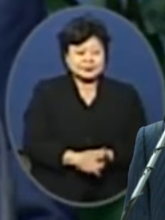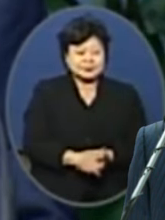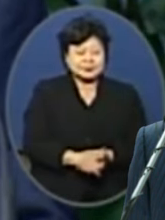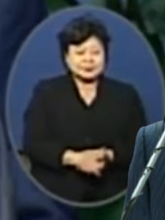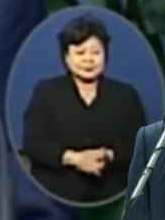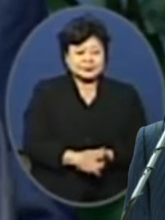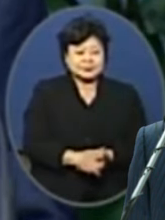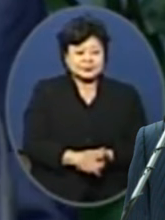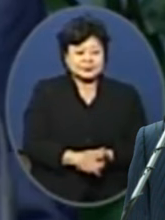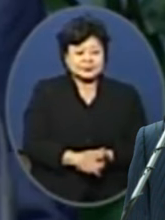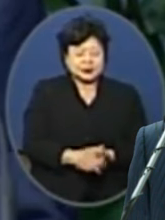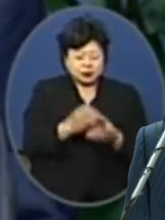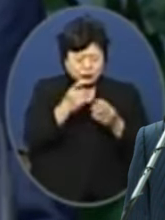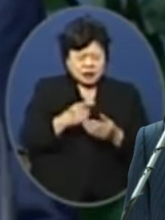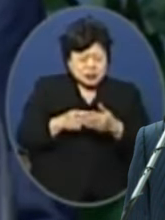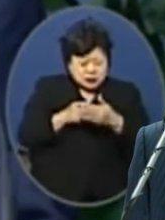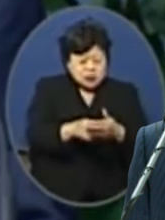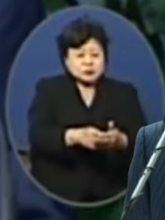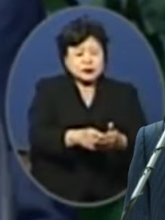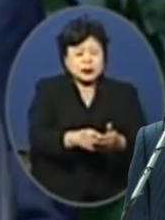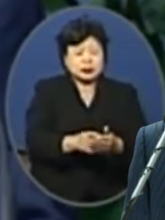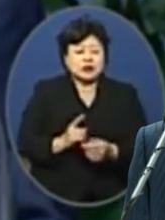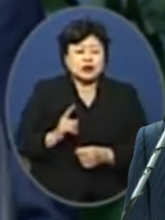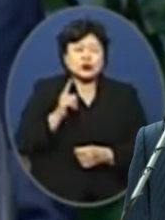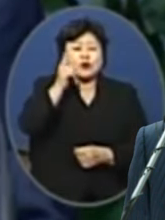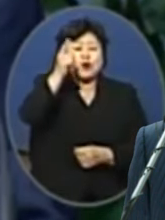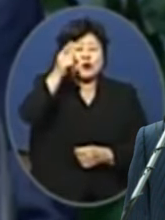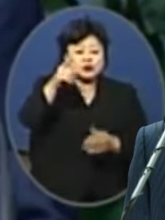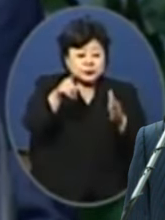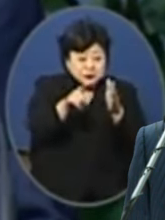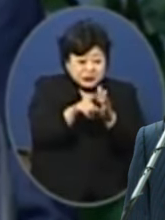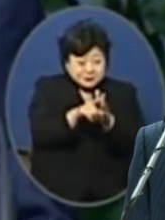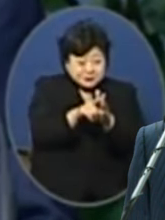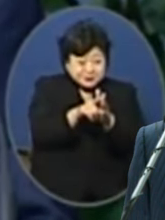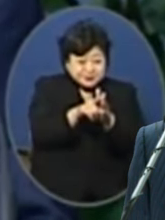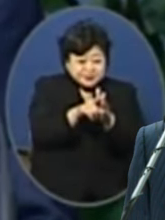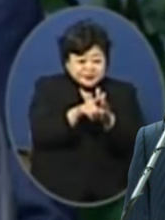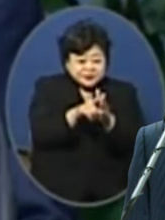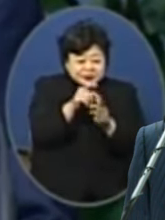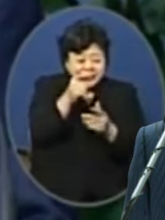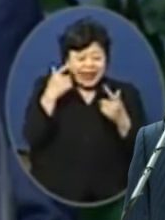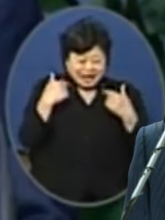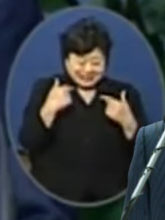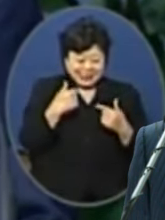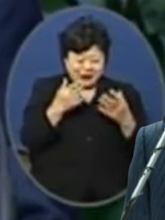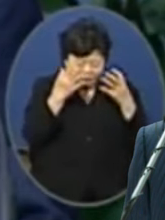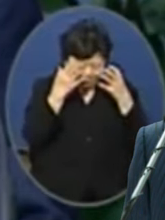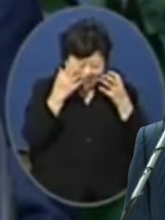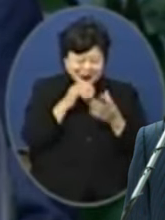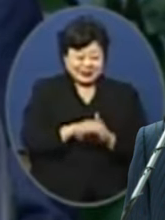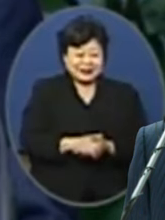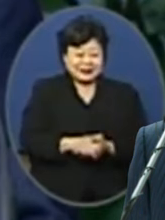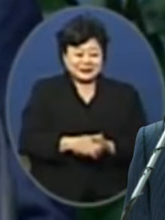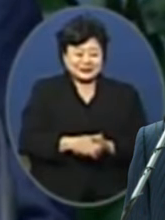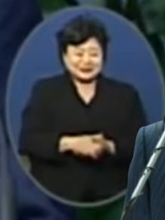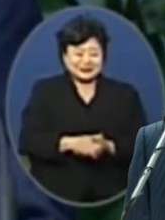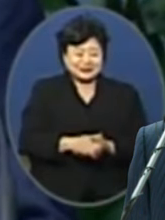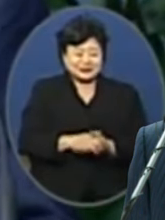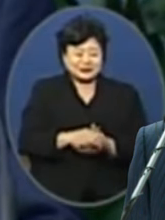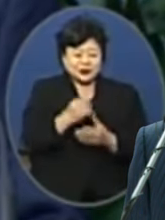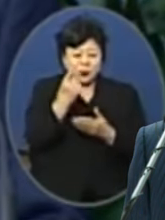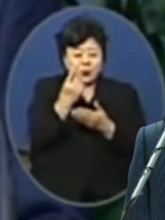아멘 고난을 극복하는 높은 단계의 신앙에는 항상 고난이